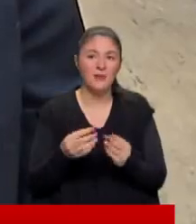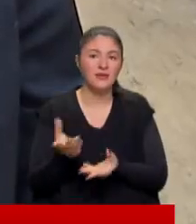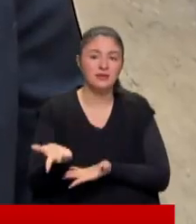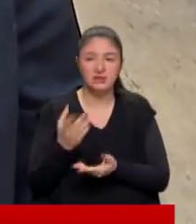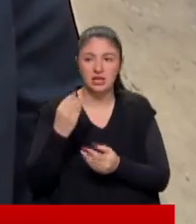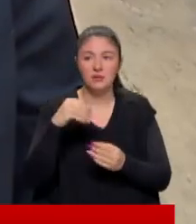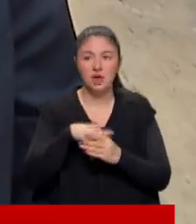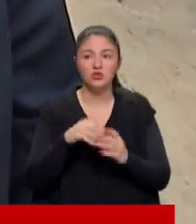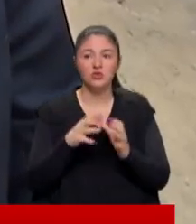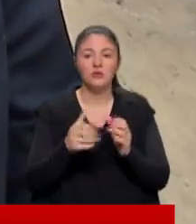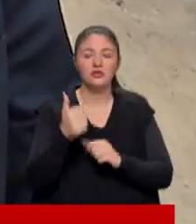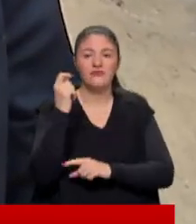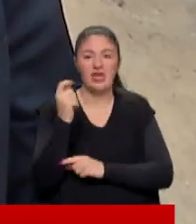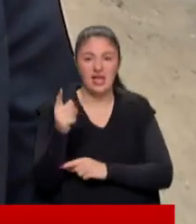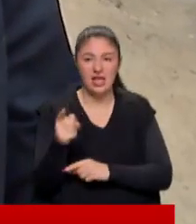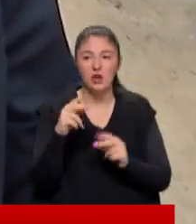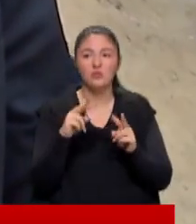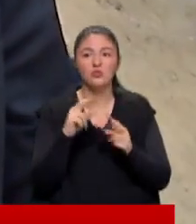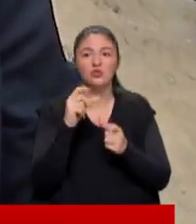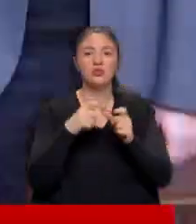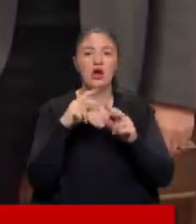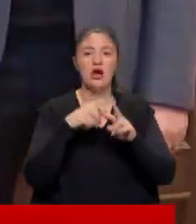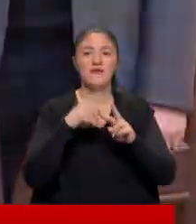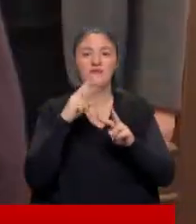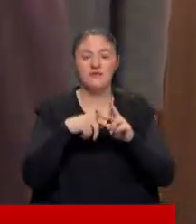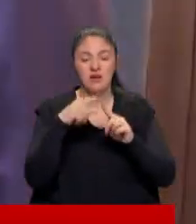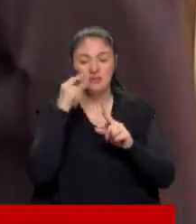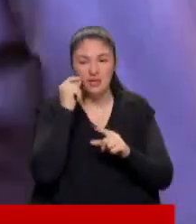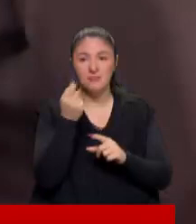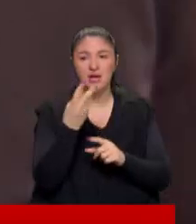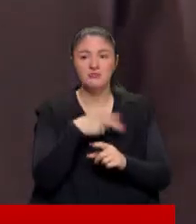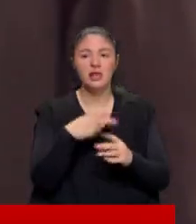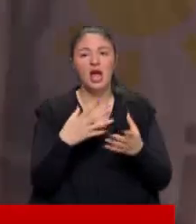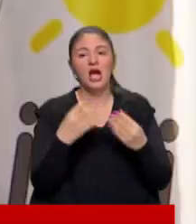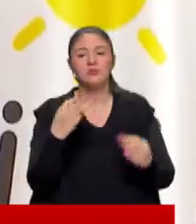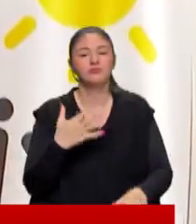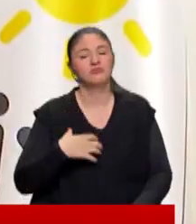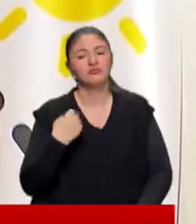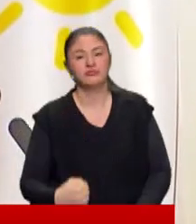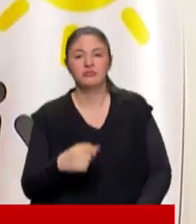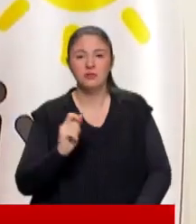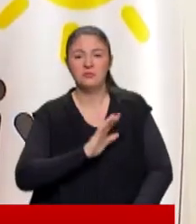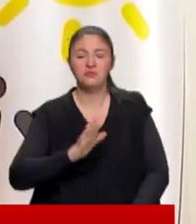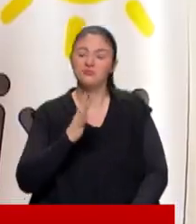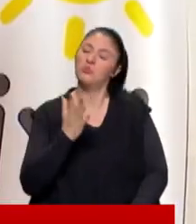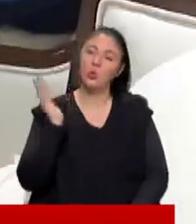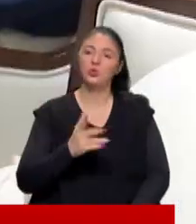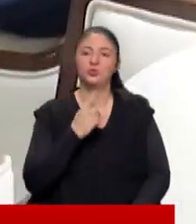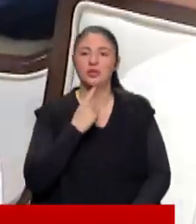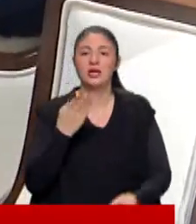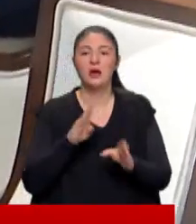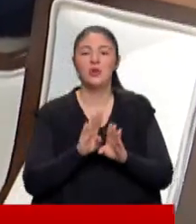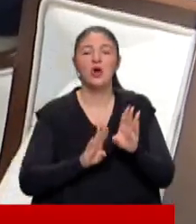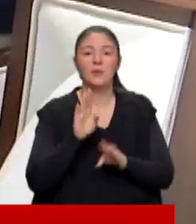İyi Parti Grup Başkan Vekili Musavat Dervişoğlu'nun karara ilişkin birkaç belediyenin kaybını göze aldık sözleri dikkat çekti. Kapalı